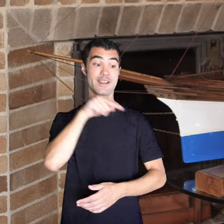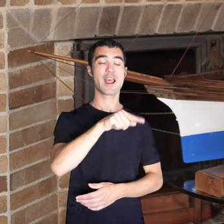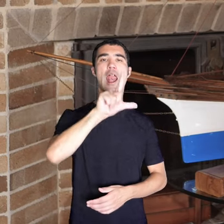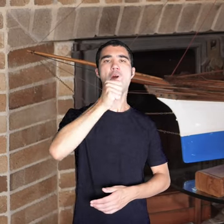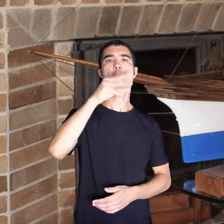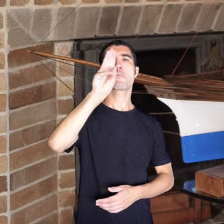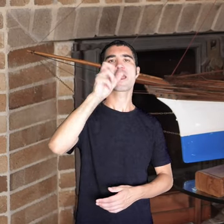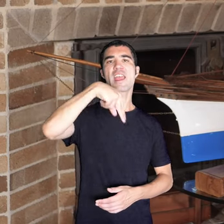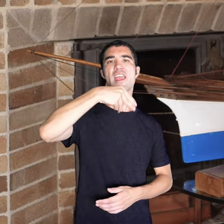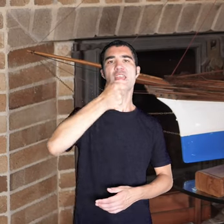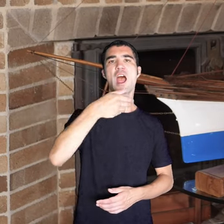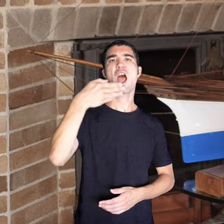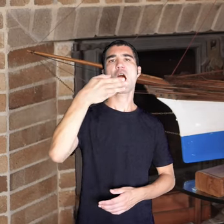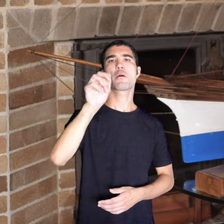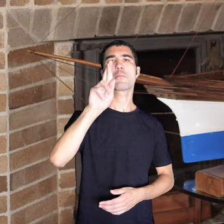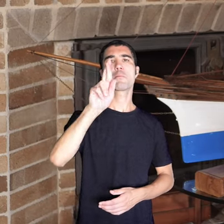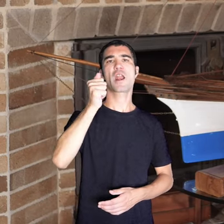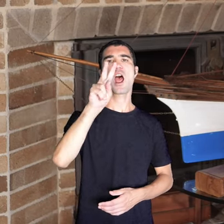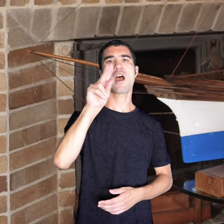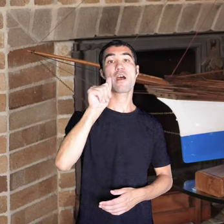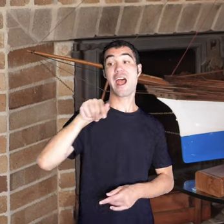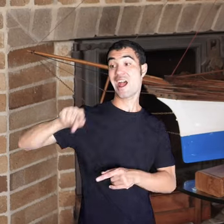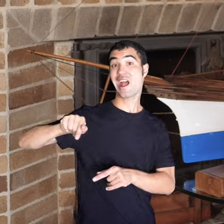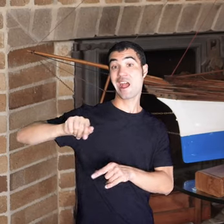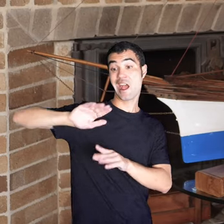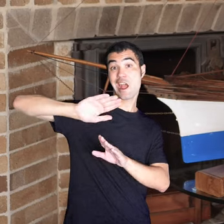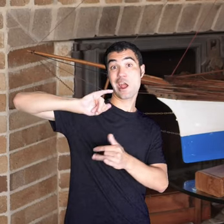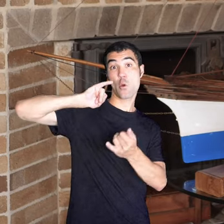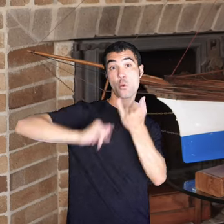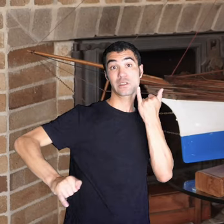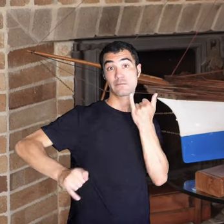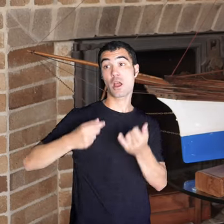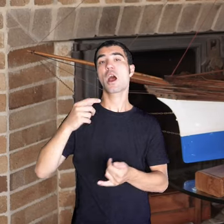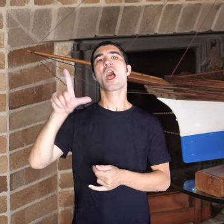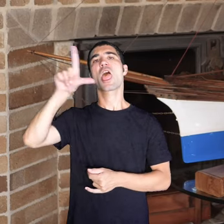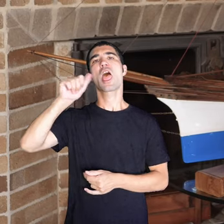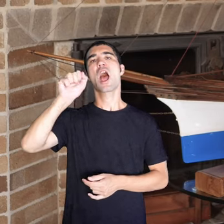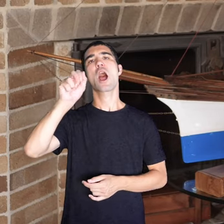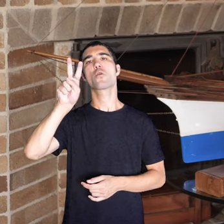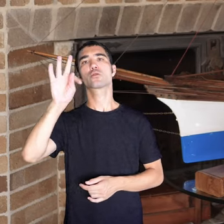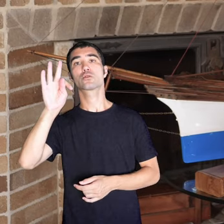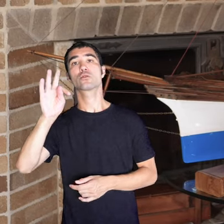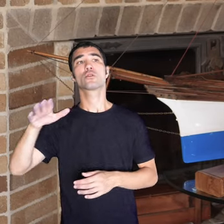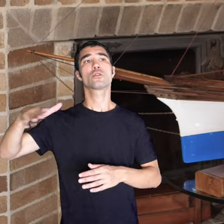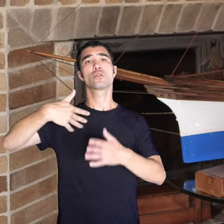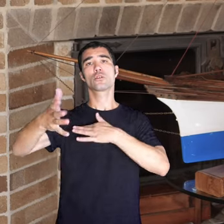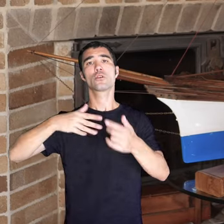Brava. I aquesta darrera que compraren era també un lleut fet a Porto